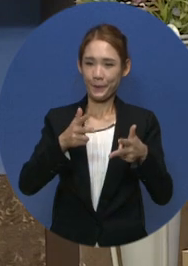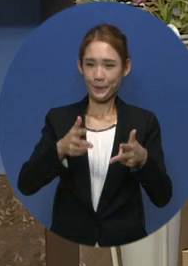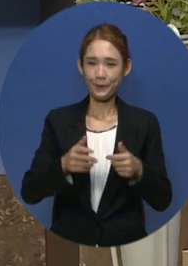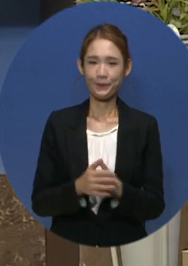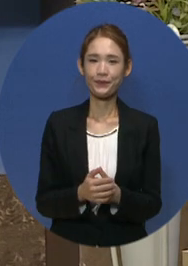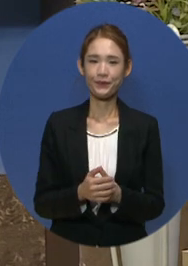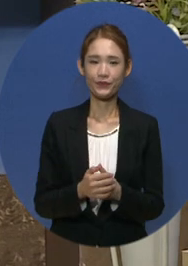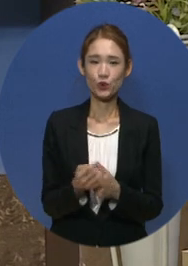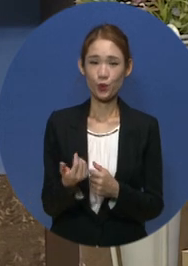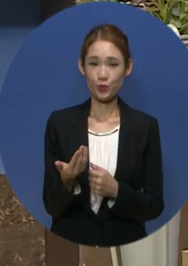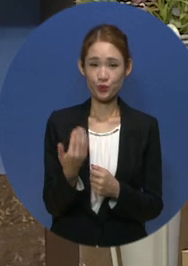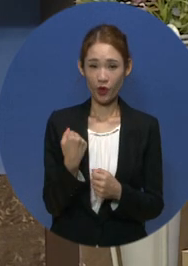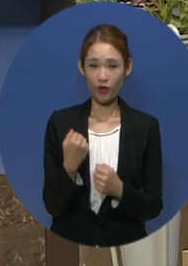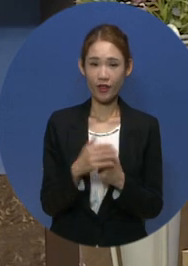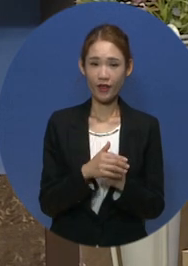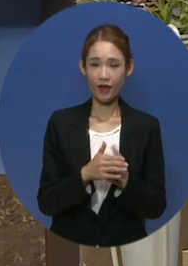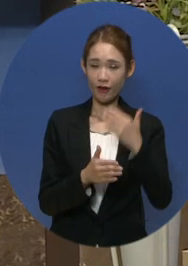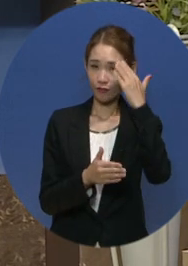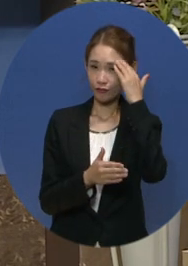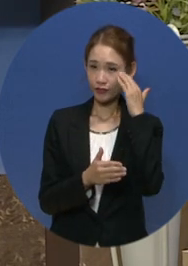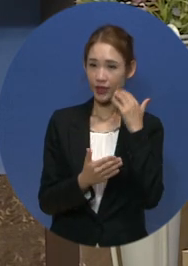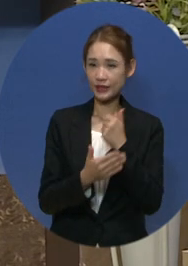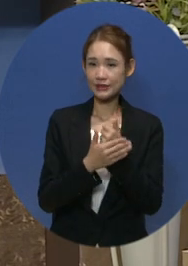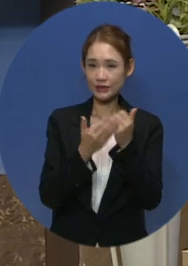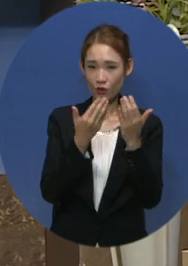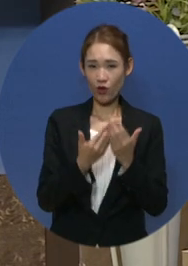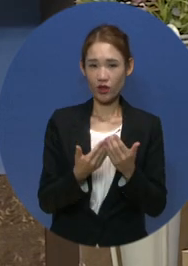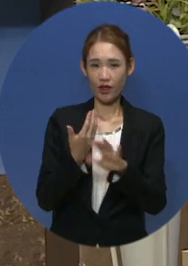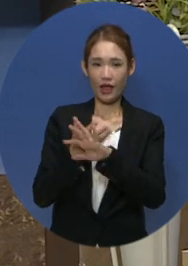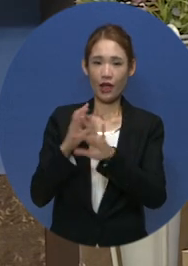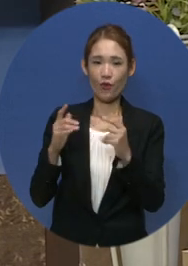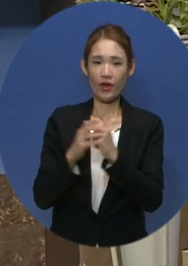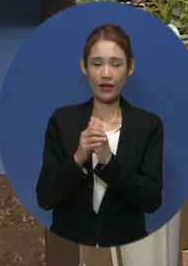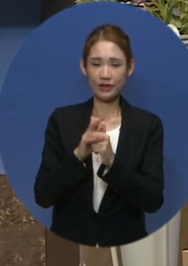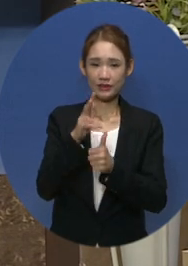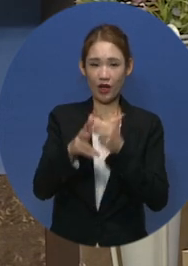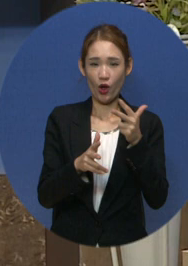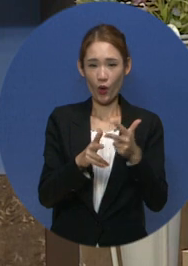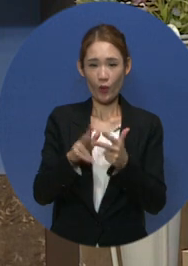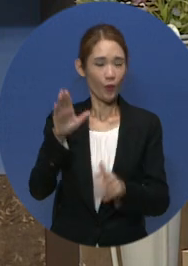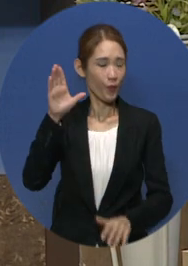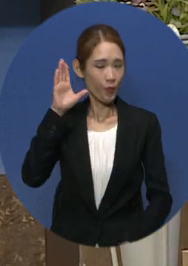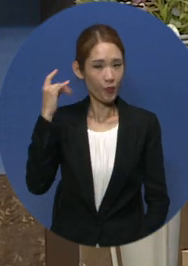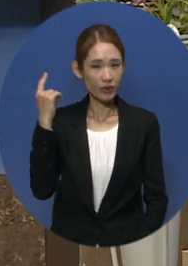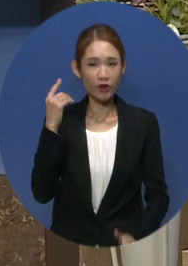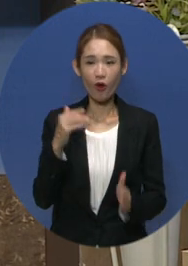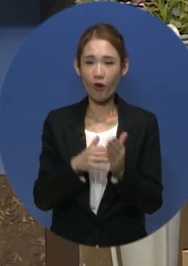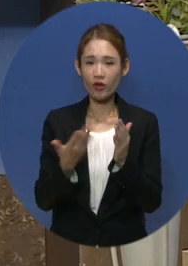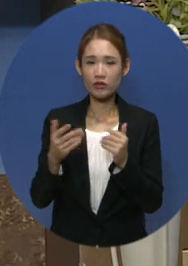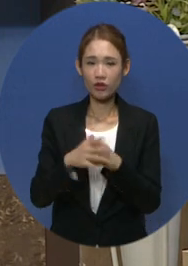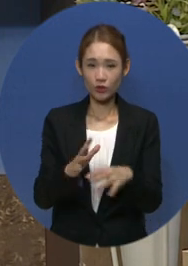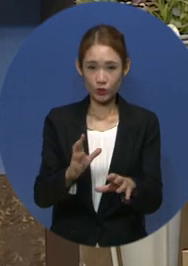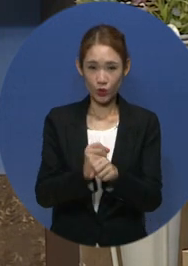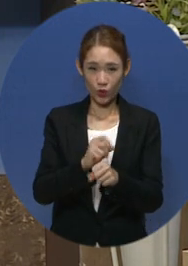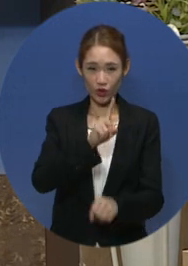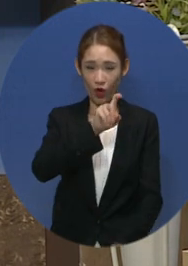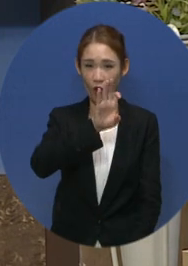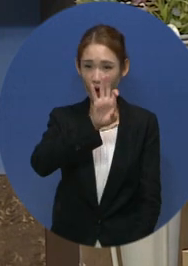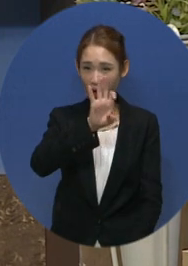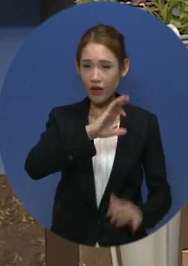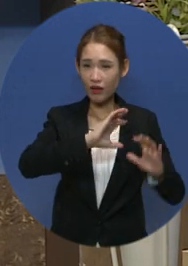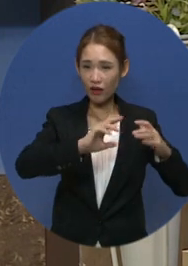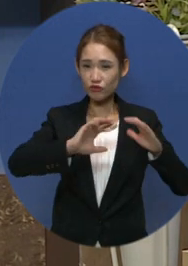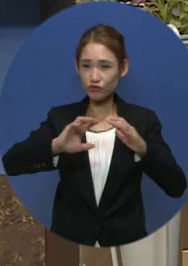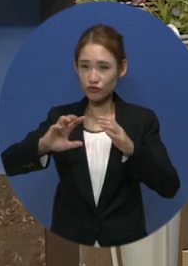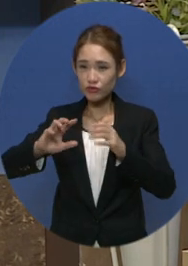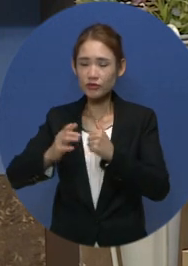네. 또 앞서서 이 국내 지원 사업뿐만 아니라 네. 해외 사업까지 그렇습니다. 하고 계신다고 들었는데 네. 네. 또 14개국이나